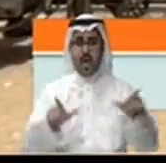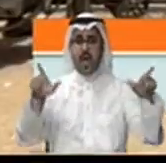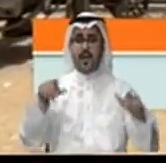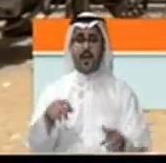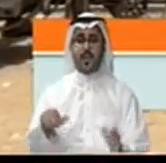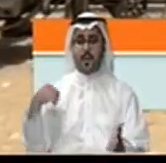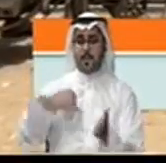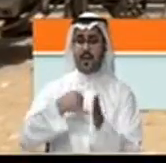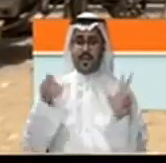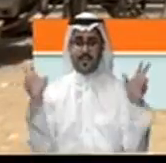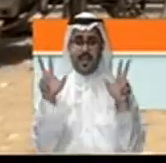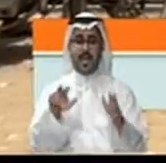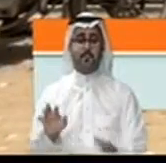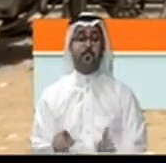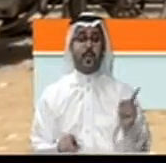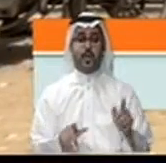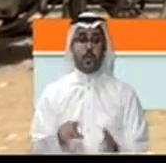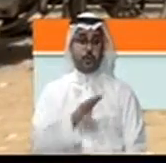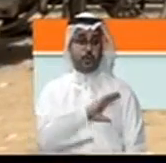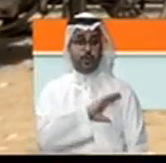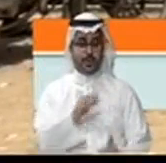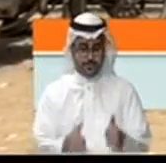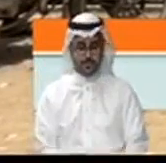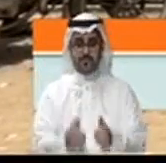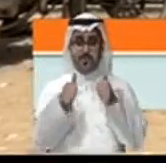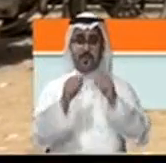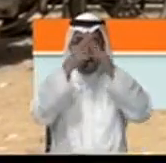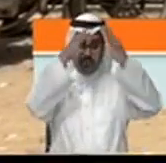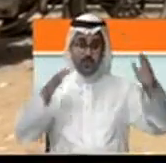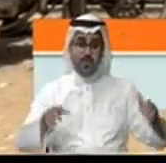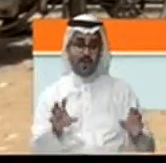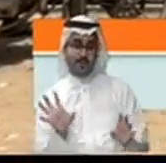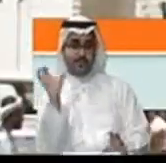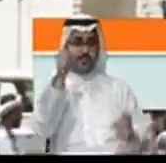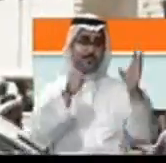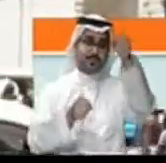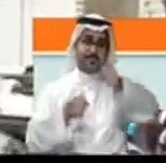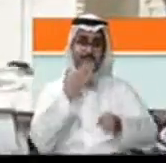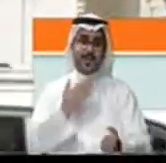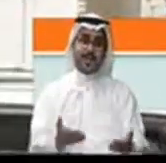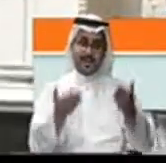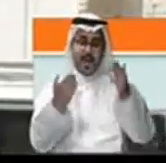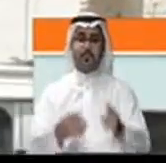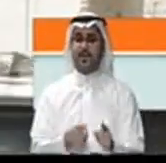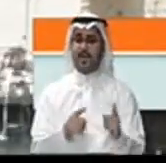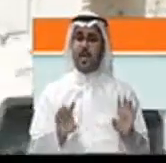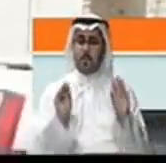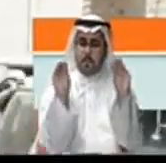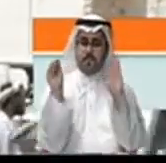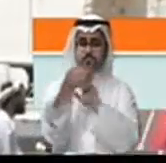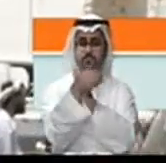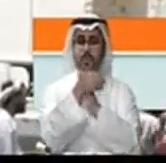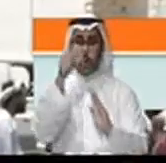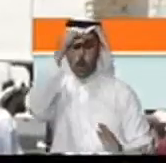للقوات المسلحة اليمنية أن قواته تمكنت من تحرير جبال الدخاس والخضاد التي كانت تتمركز فيها